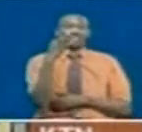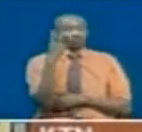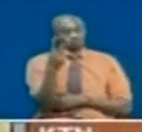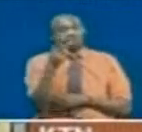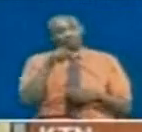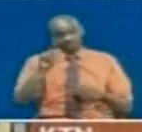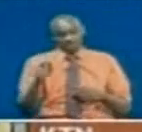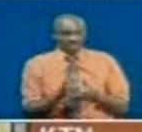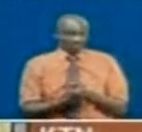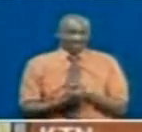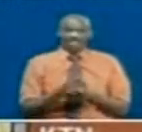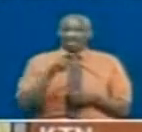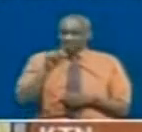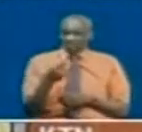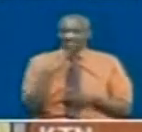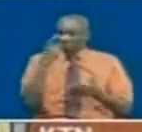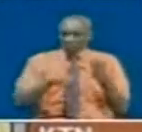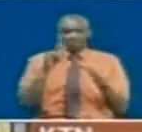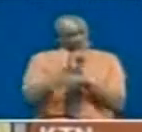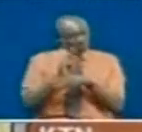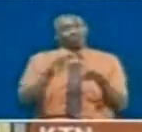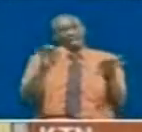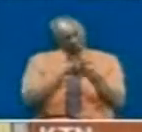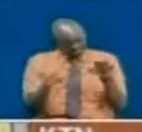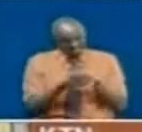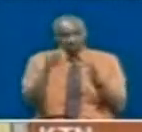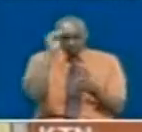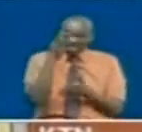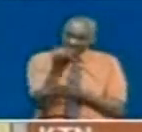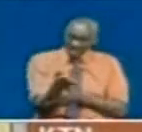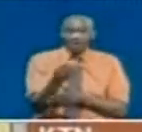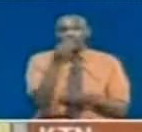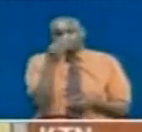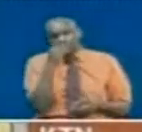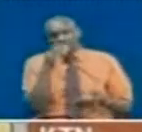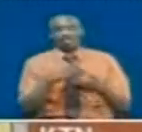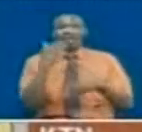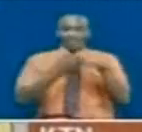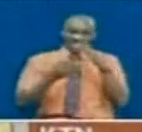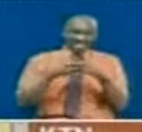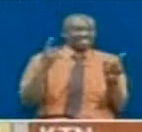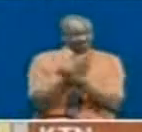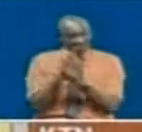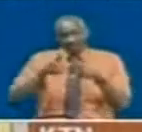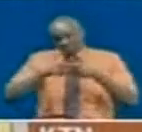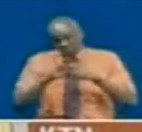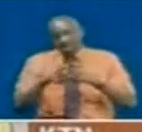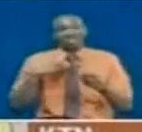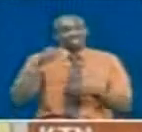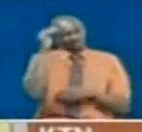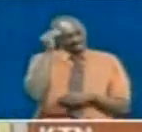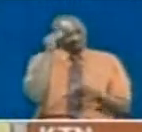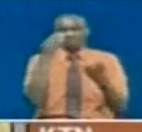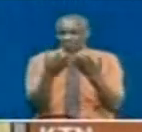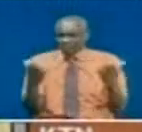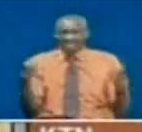38,232,200. Ndizo hutumika kugharamia mahitaji yote ya wanafunzi, yakiwemo mlo, ujenzi na ukarabati, vifaa vya masomo na